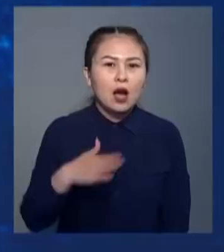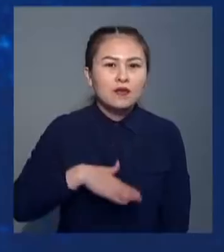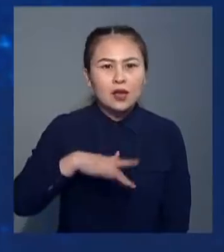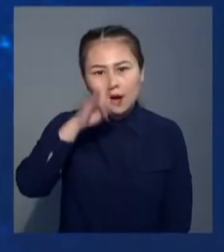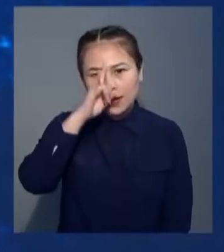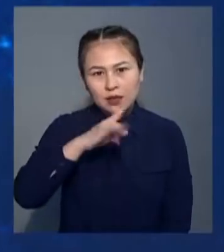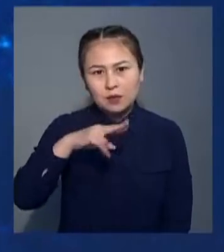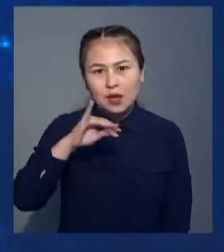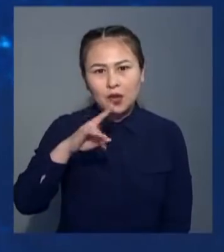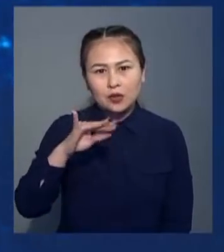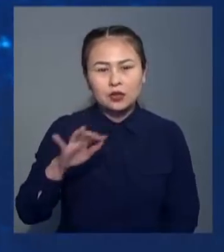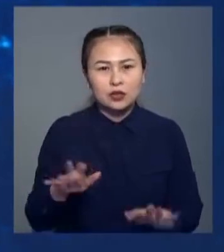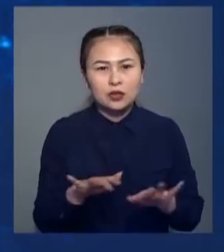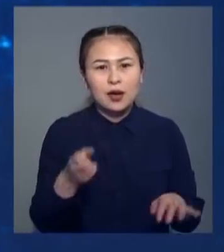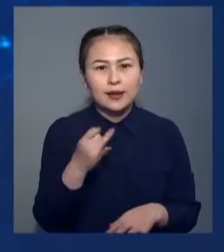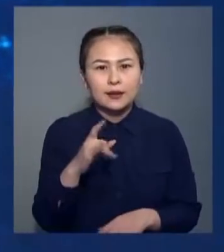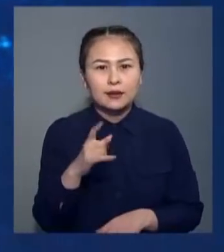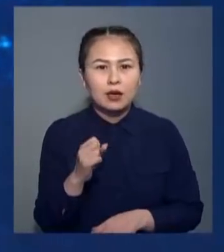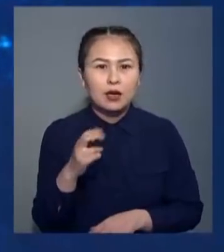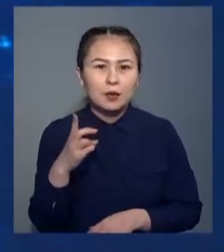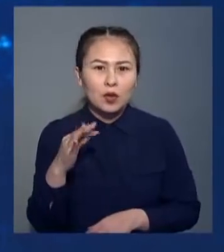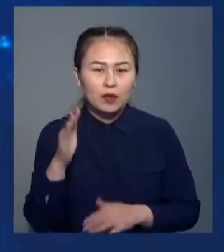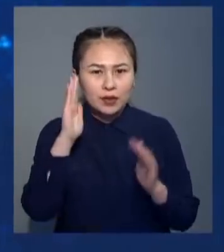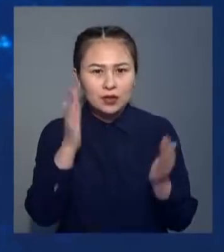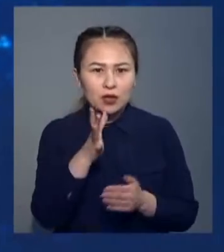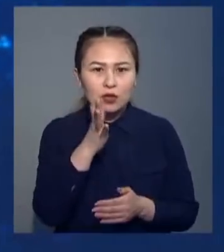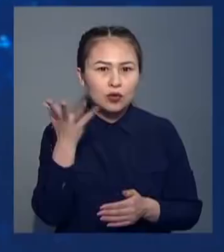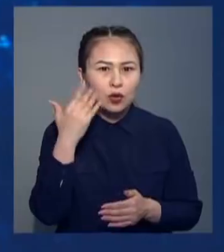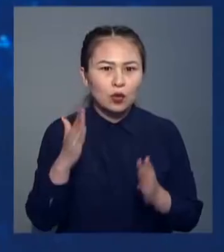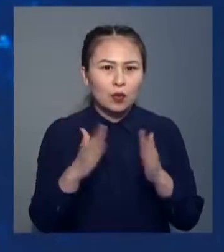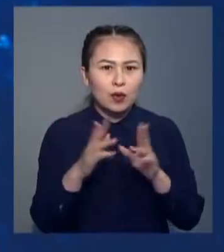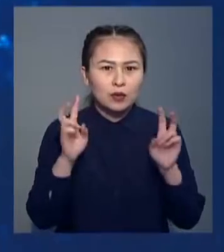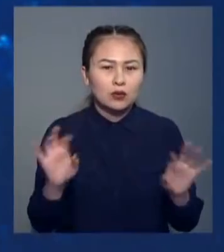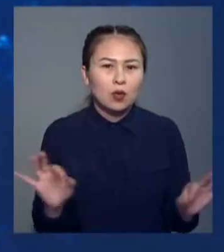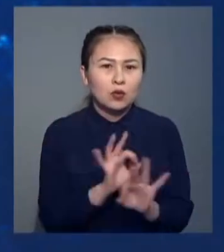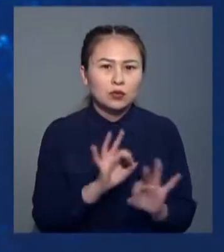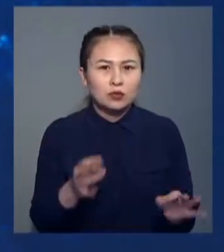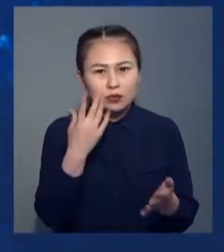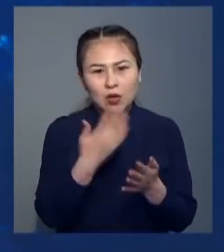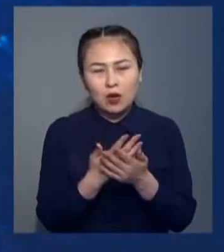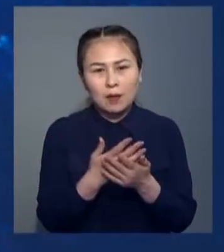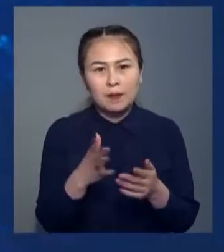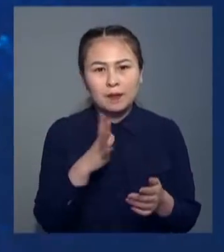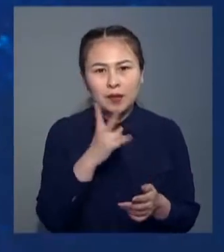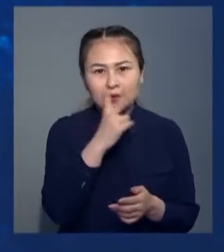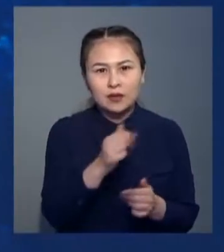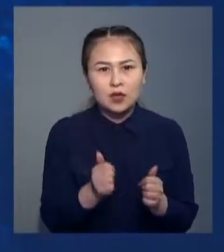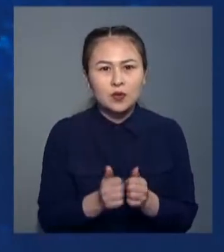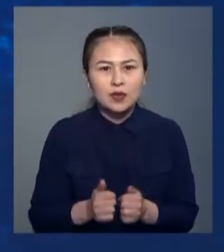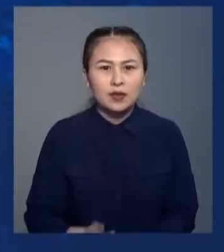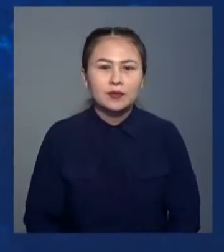Австрияда қазақстандық пианиношы Аида Ахметова карантин кезінде үйінде концерт қойып, көрші тұрғындарының алғысына